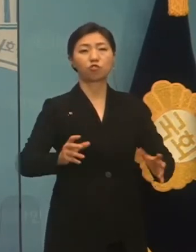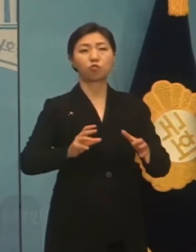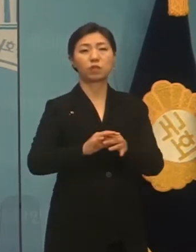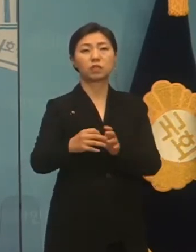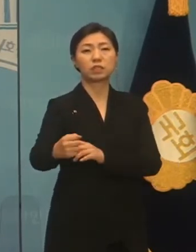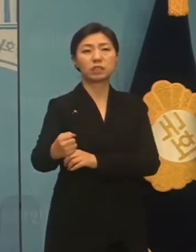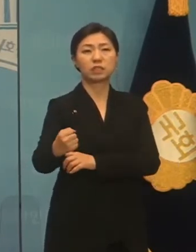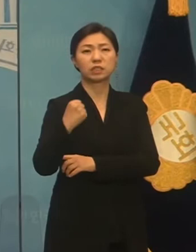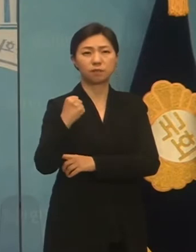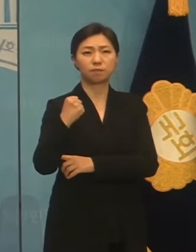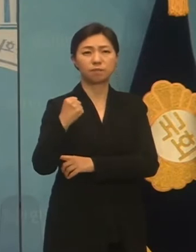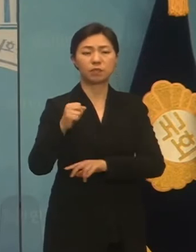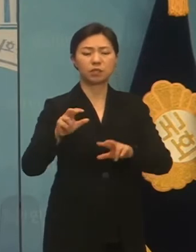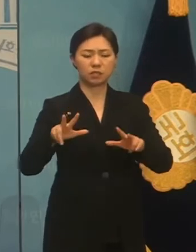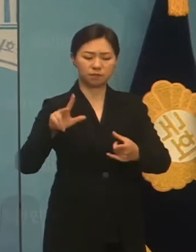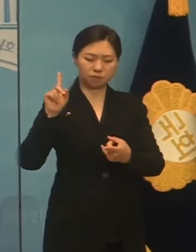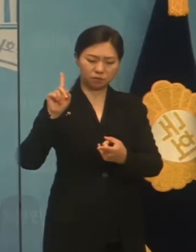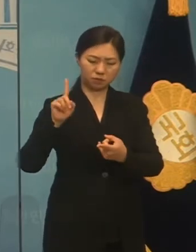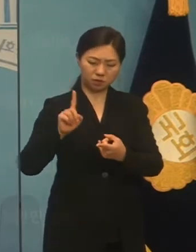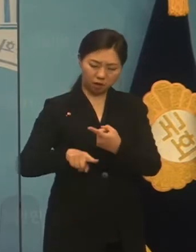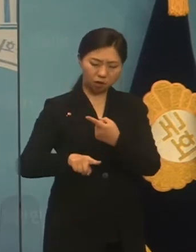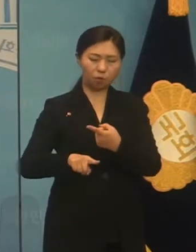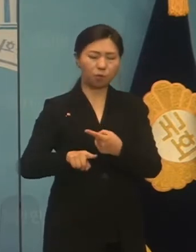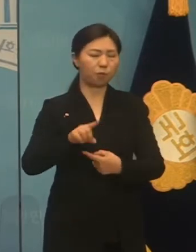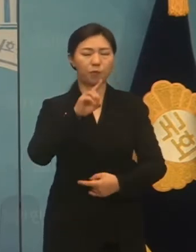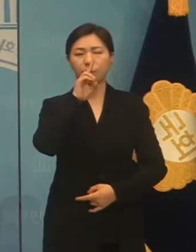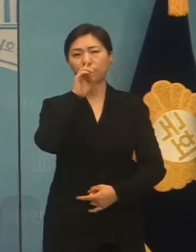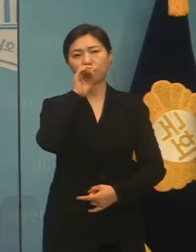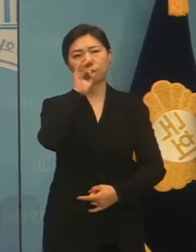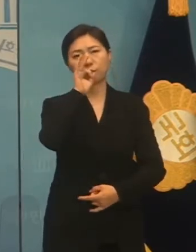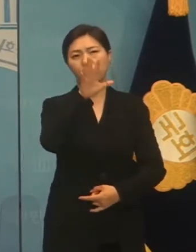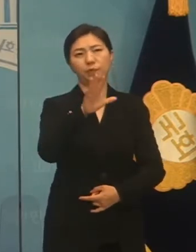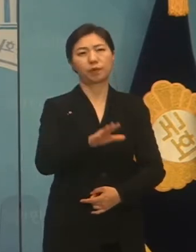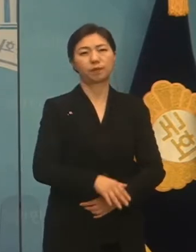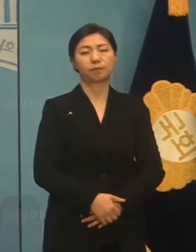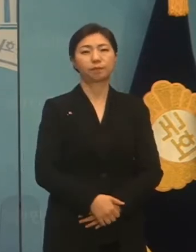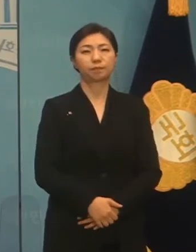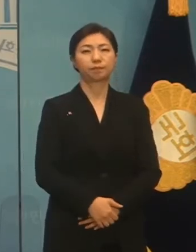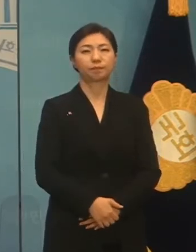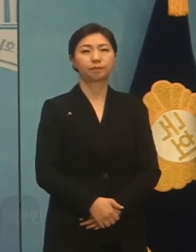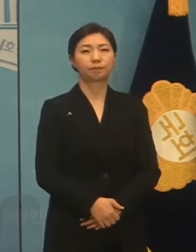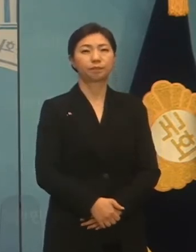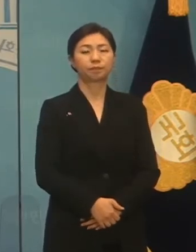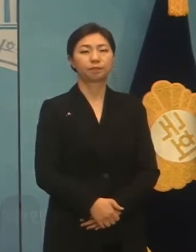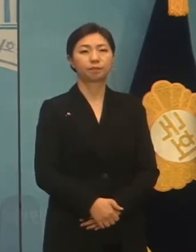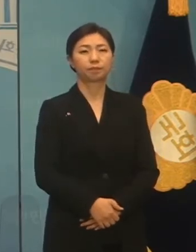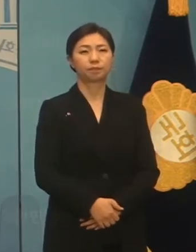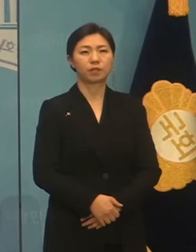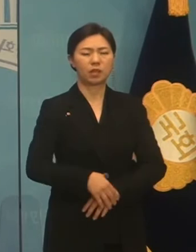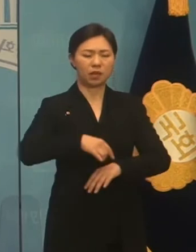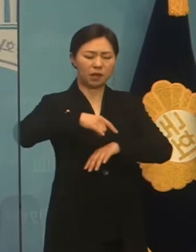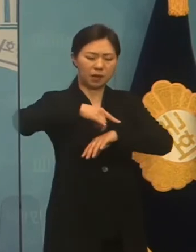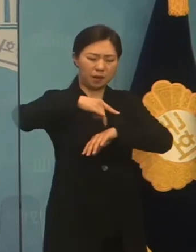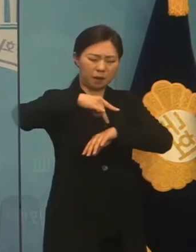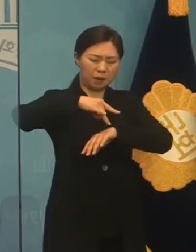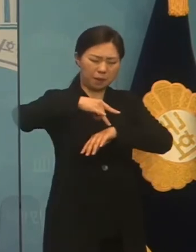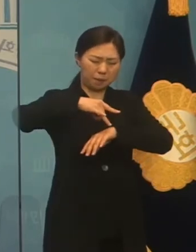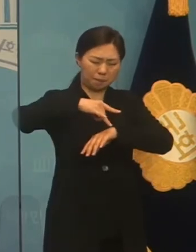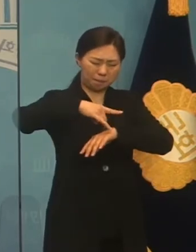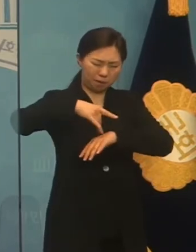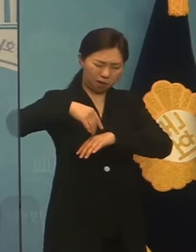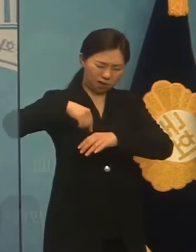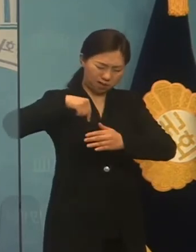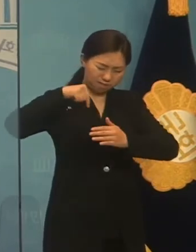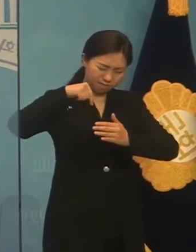국민의힘 이대로는 안 된다 라는 말씀이었습니다. 뼈를 깎는 변화와 혁신을